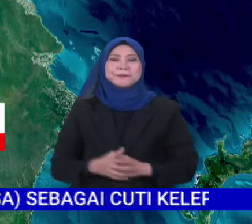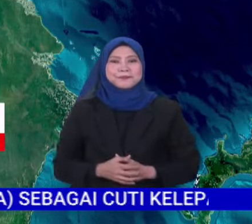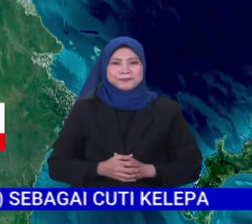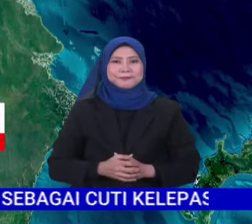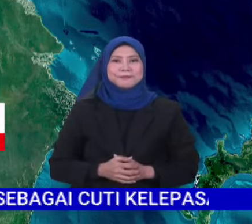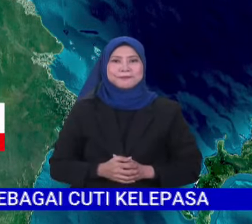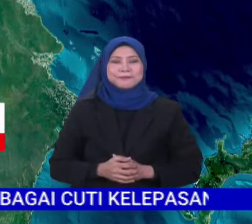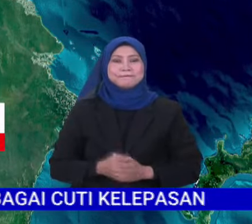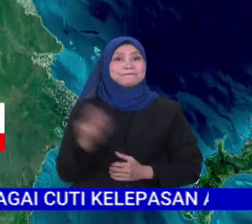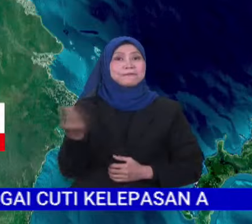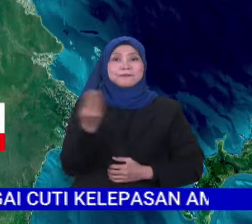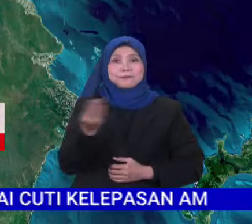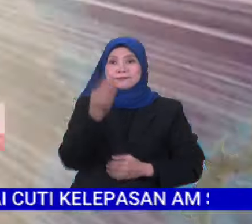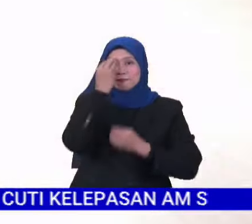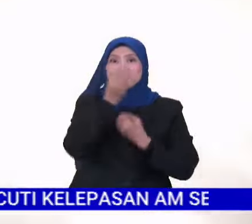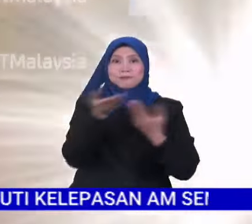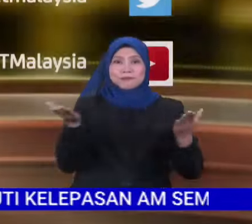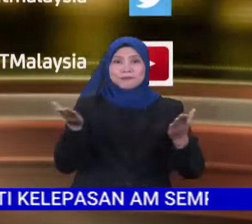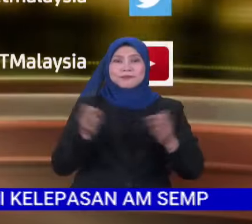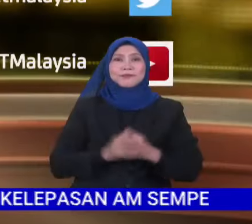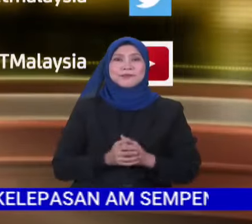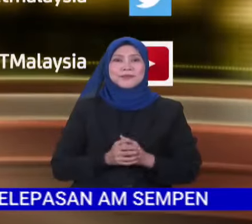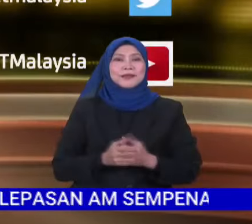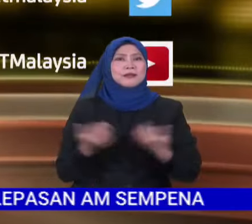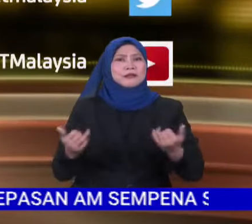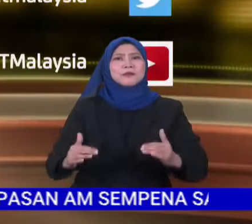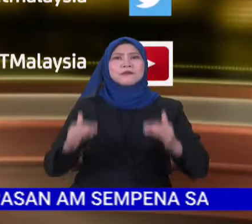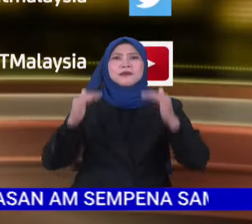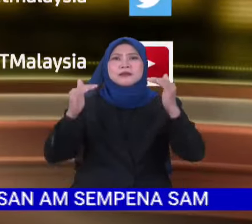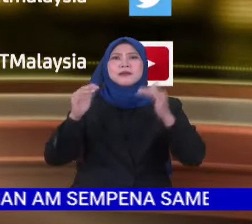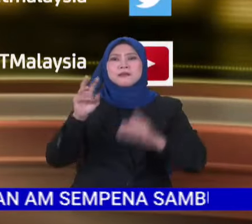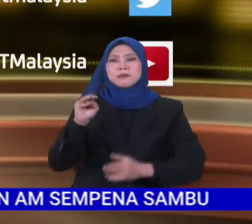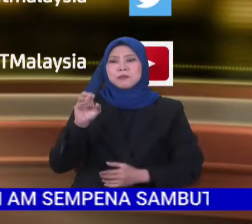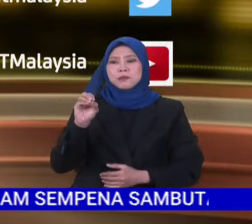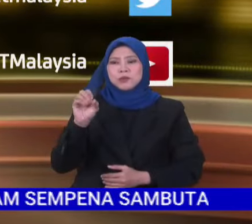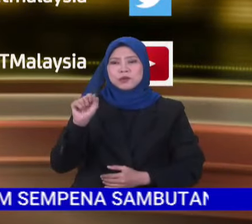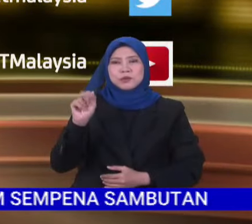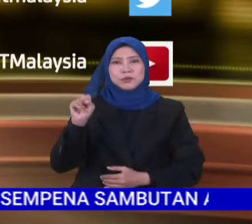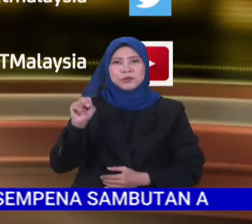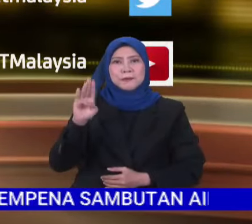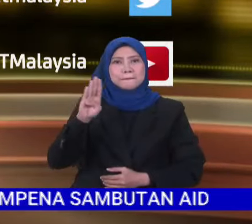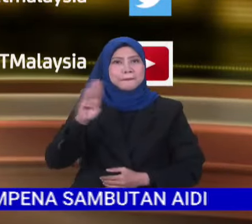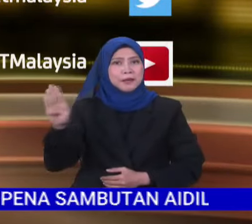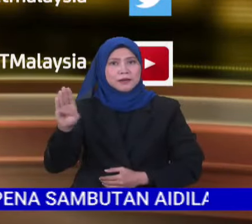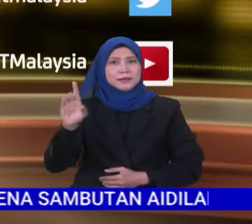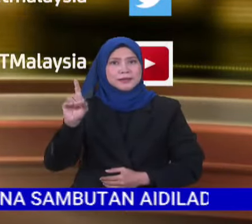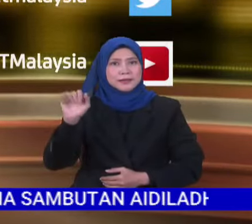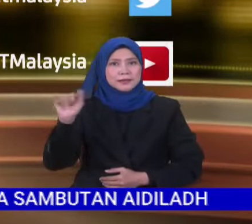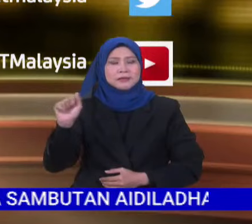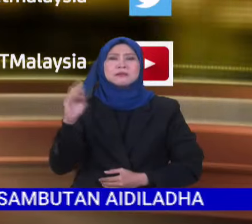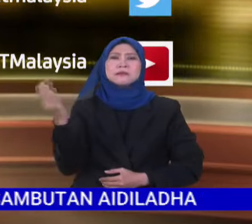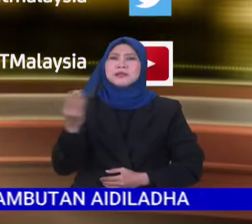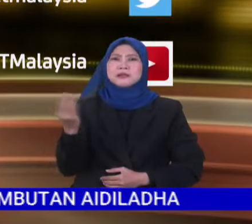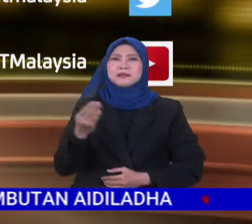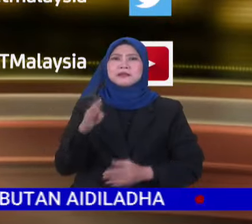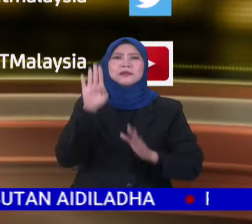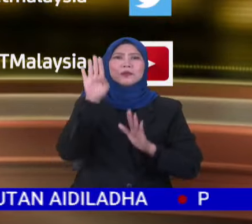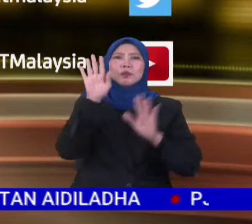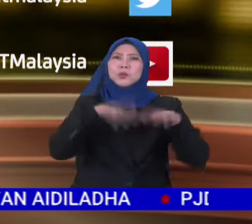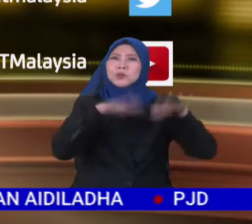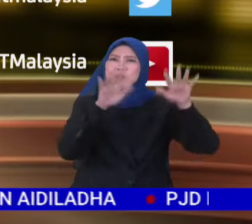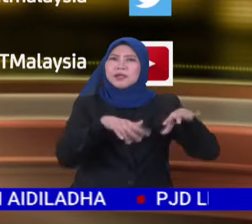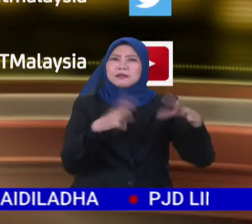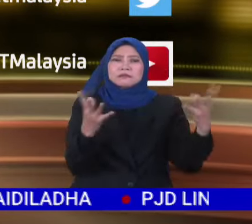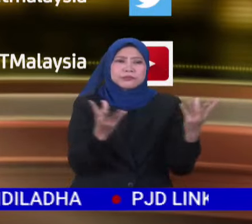B seperti sedih malu Manda kita kini berada pada fasa monsun barat Dayak kebiasaannya cuaca kurang hujan di